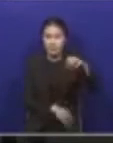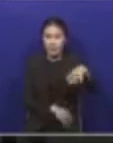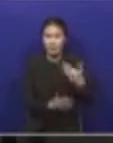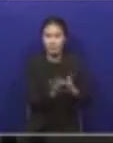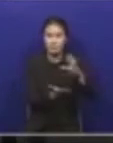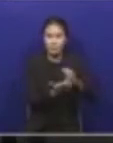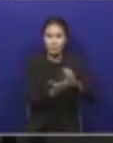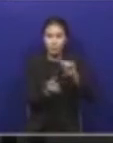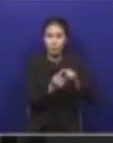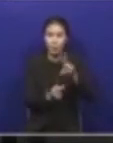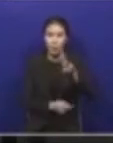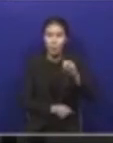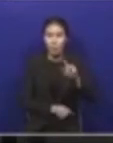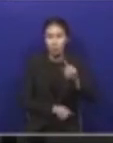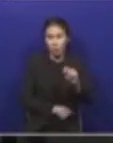และรัฐมนตรีคณะรัฐมนตรีโดยการนำของนายกรัฐมนตรีและท่านรองมนตรีกระทรวงการคลังที่นั่นอยู่นี่รวมทั้งกรรมาธิการเสียงส่วนใหญ่ซึ่งผมก็มีส่วนในการตั้งไปท่านไม่ได้เปลี่ยนแปลงอะไรเลย